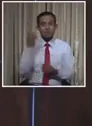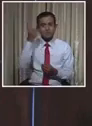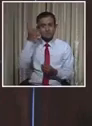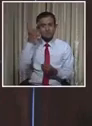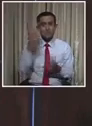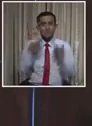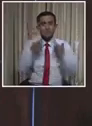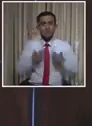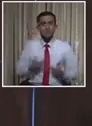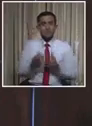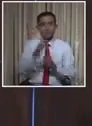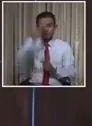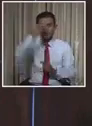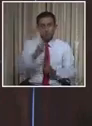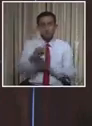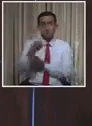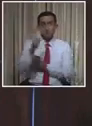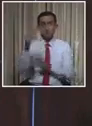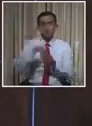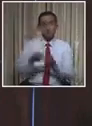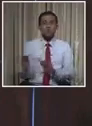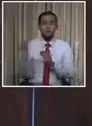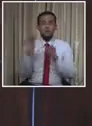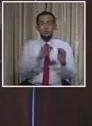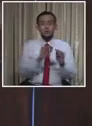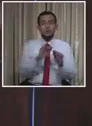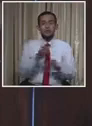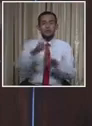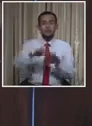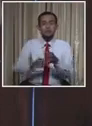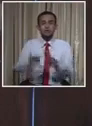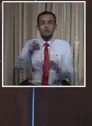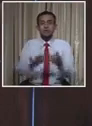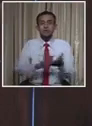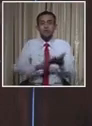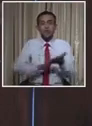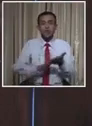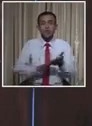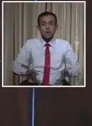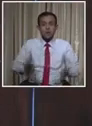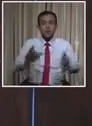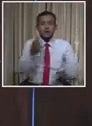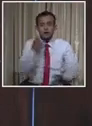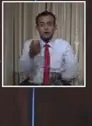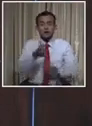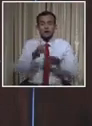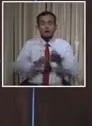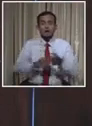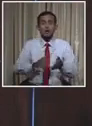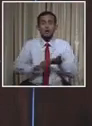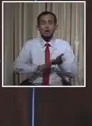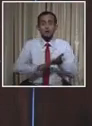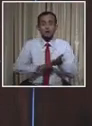මහින්ද රාජපක්ෂ ජනාධිපතිතුමා බලයට ආවට පස්සේ තමයි ගම්වල මිනිස්සුන්ට කොන්ක්‍රීට් පාරවල් දැක්කේ ගම්වල මිනිස්සුන්ට